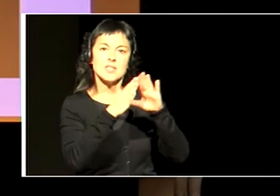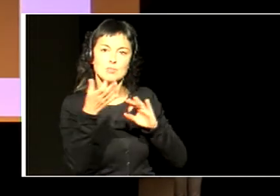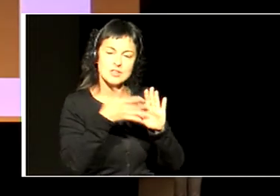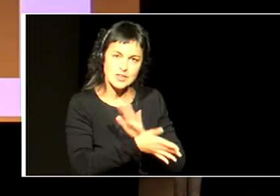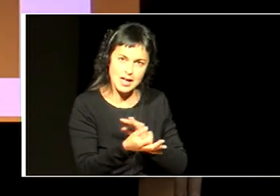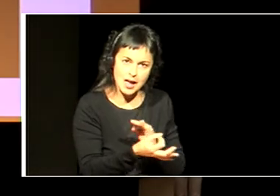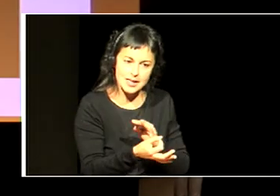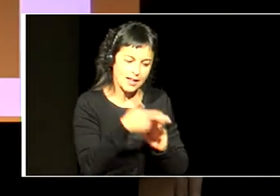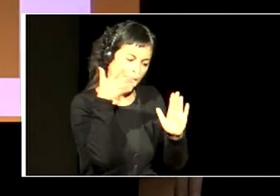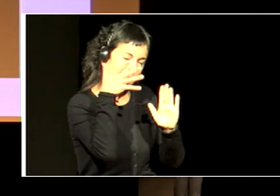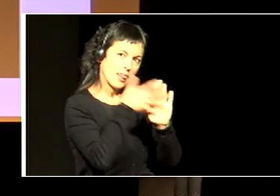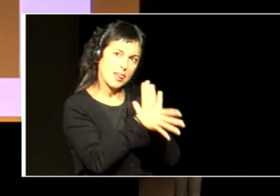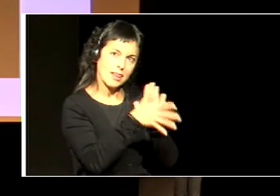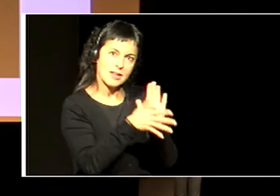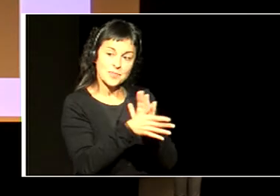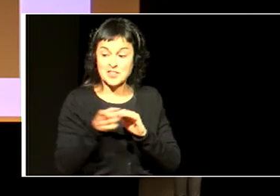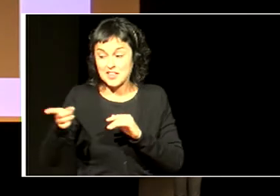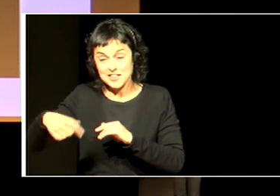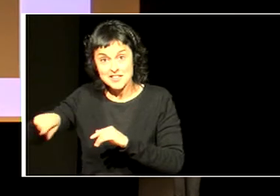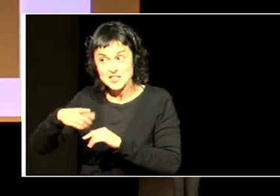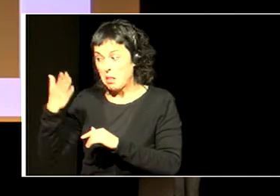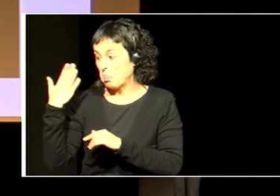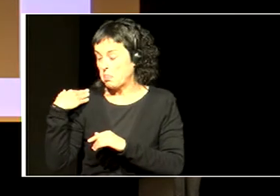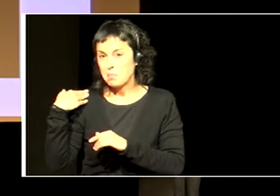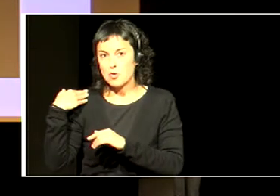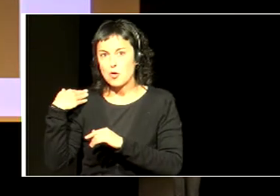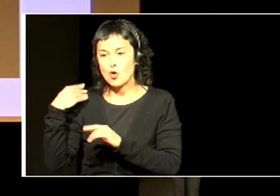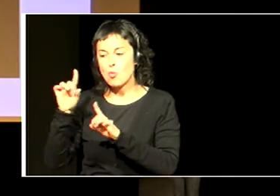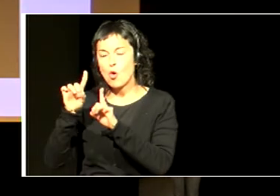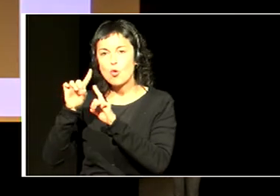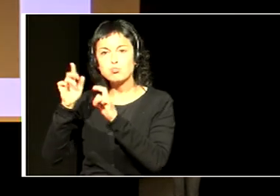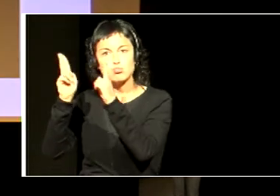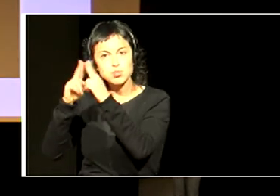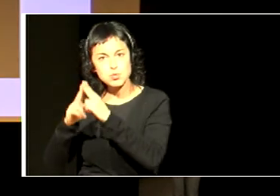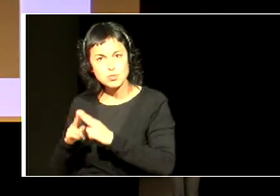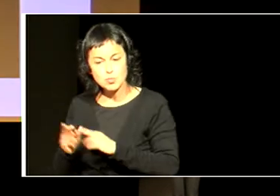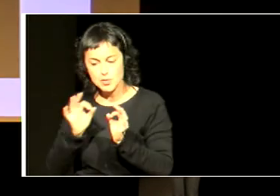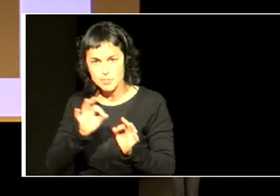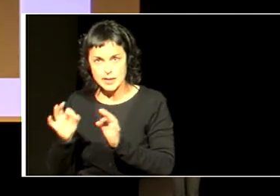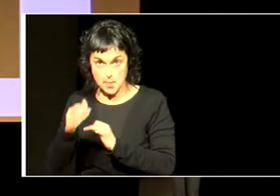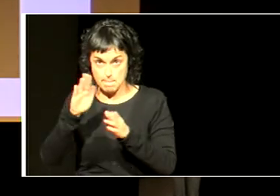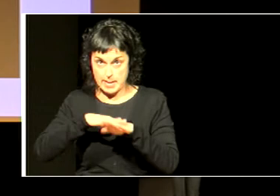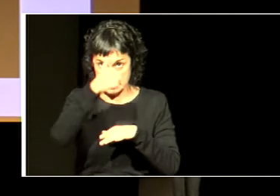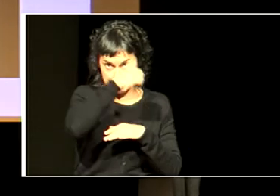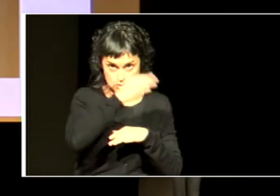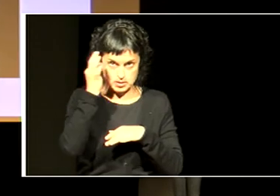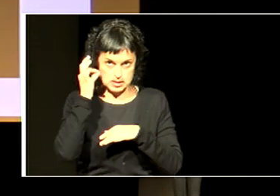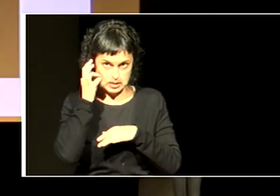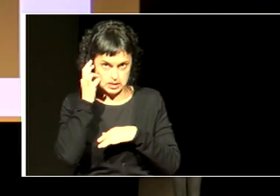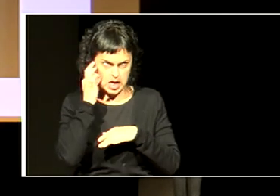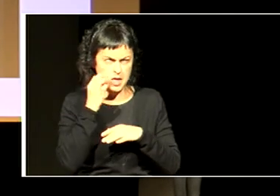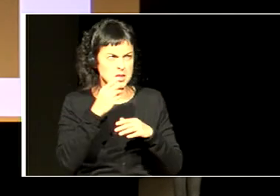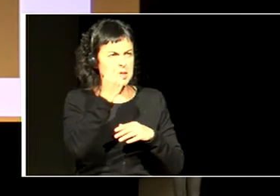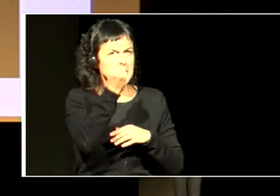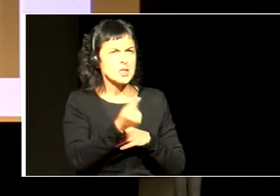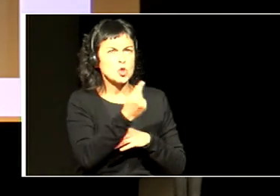machismoa. Horretarako prestatu zuten lehengo egunean galdetegi bat, pasadieten neskei eta mutilei, gela guztiak, 7 gela